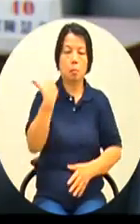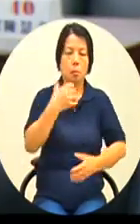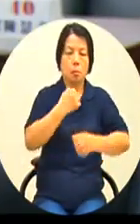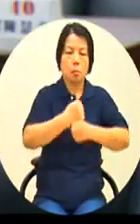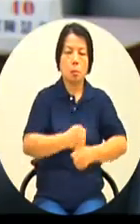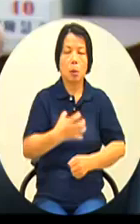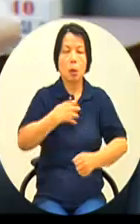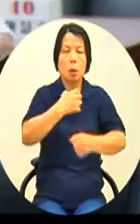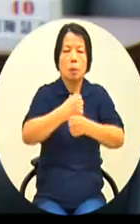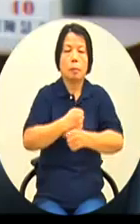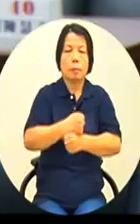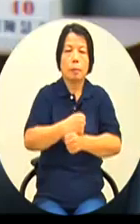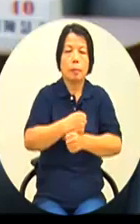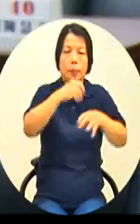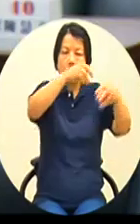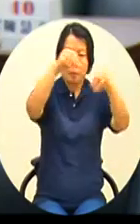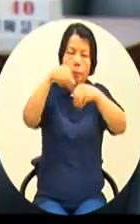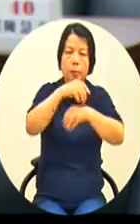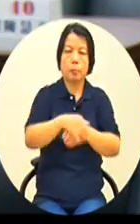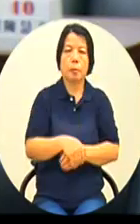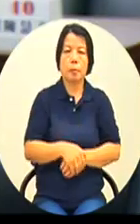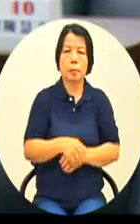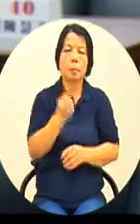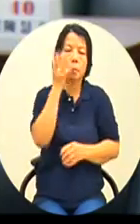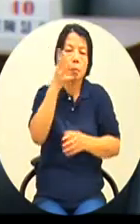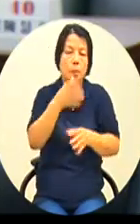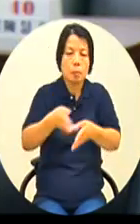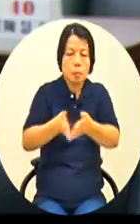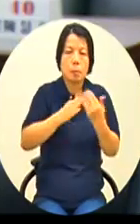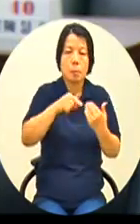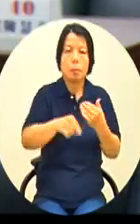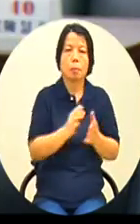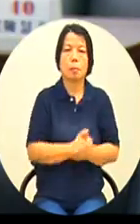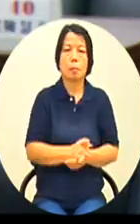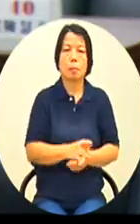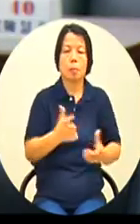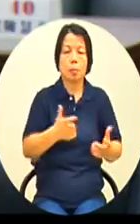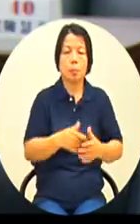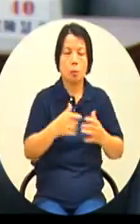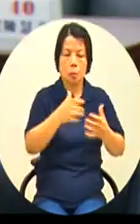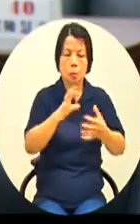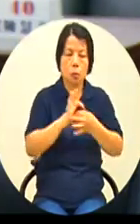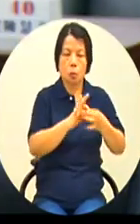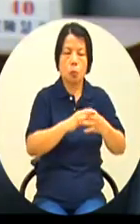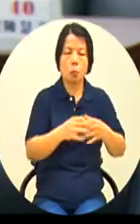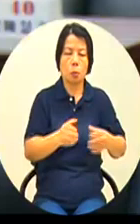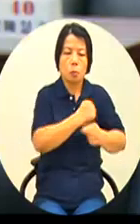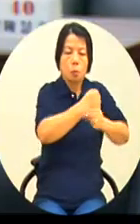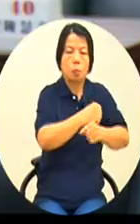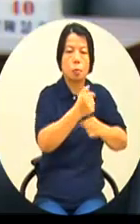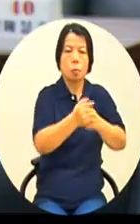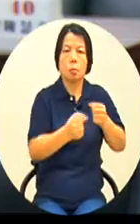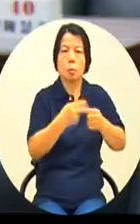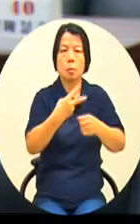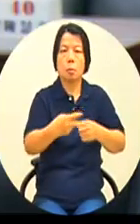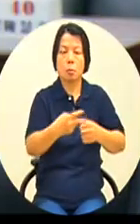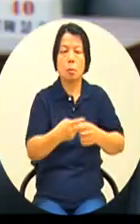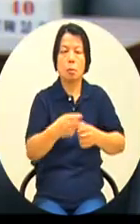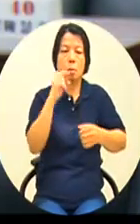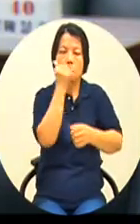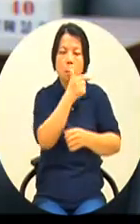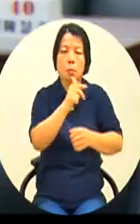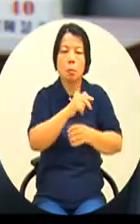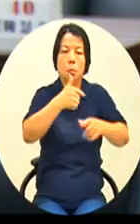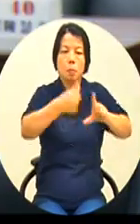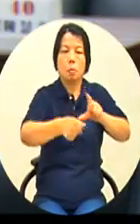即个风华再现，迄个游轮上，咱会当结合。咱博尔特区来推动观